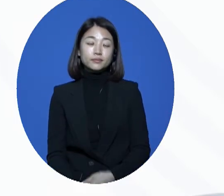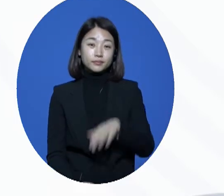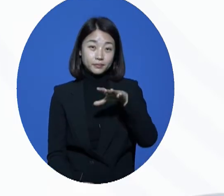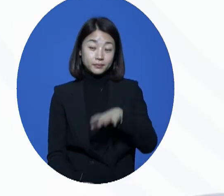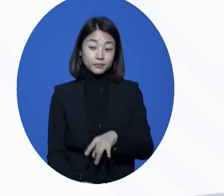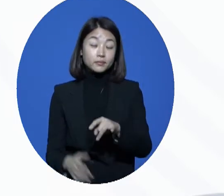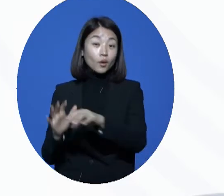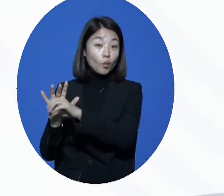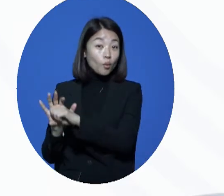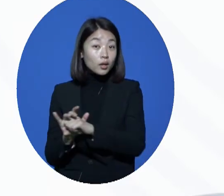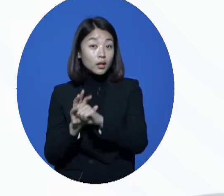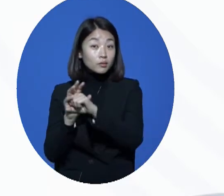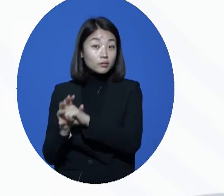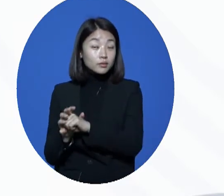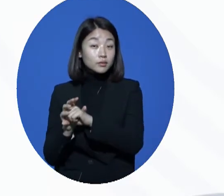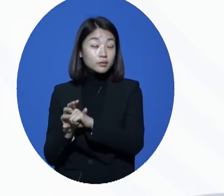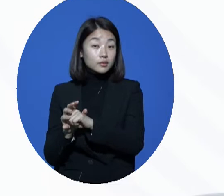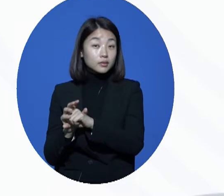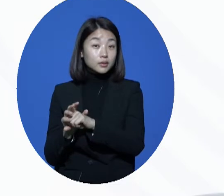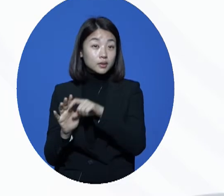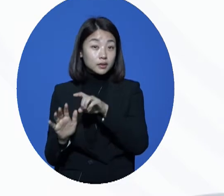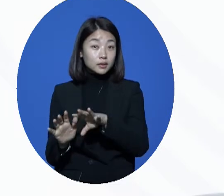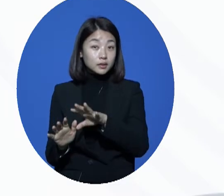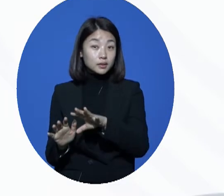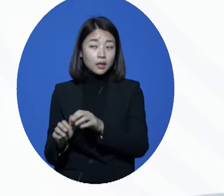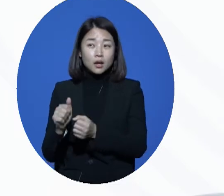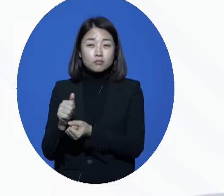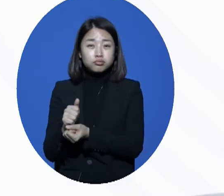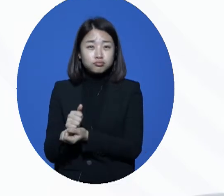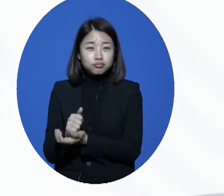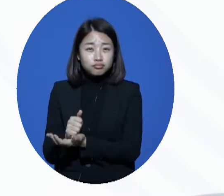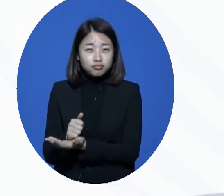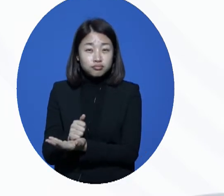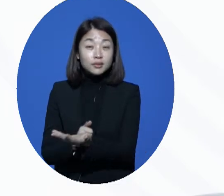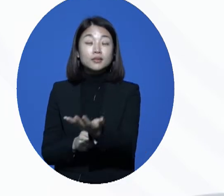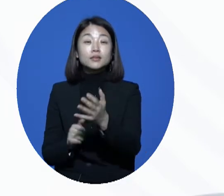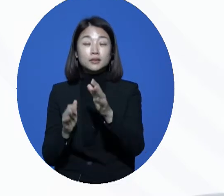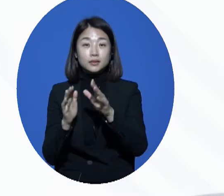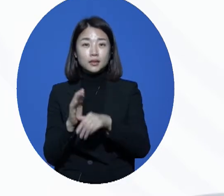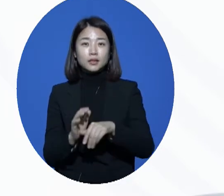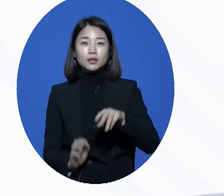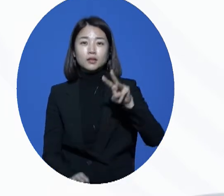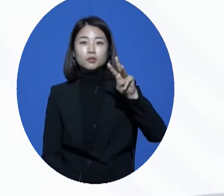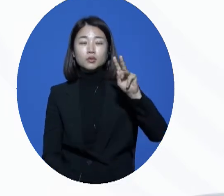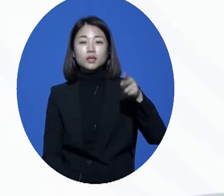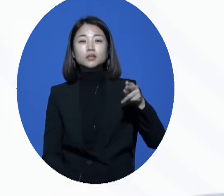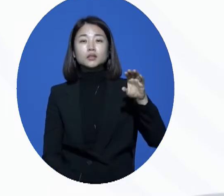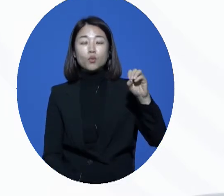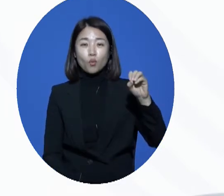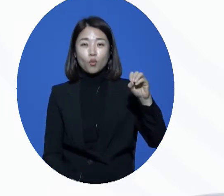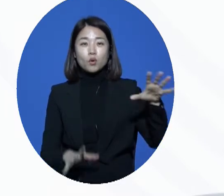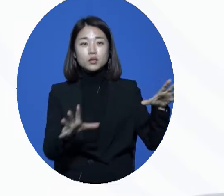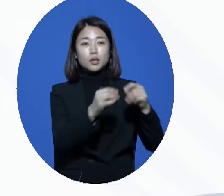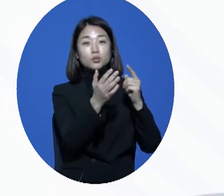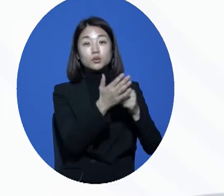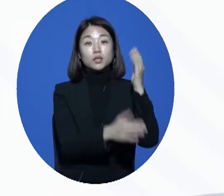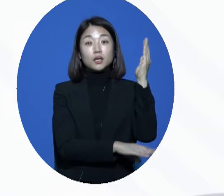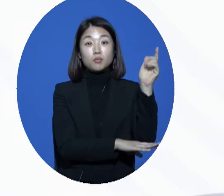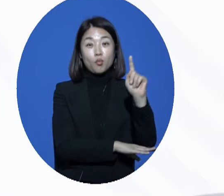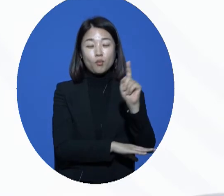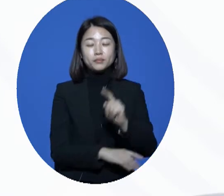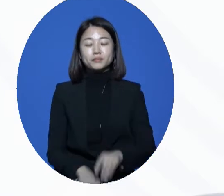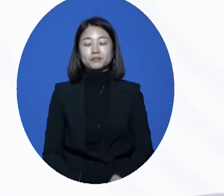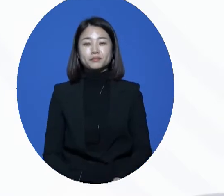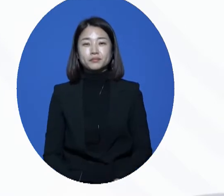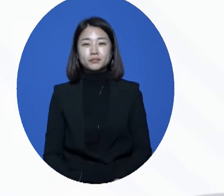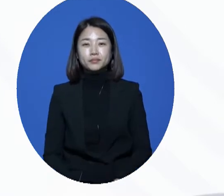먼저 코로나19가 팬데믹의 선언이 될 때 WHO의 사무총장은 이런 이야기를 했습니다.